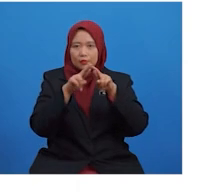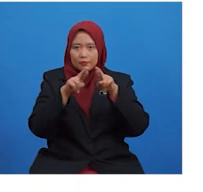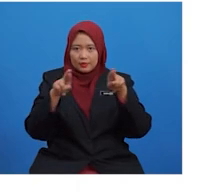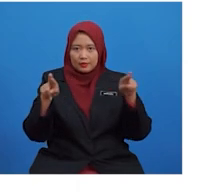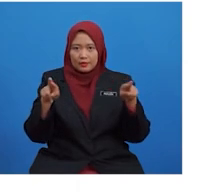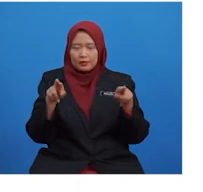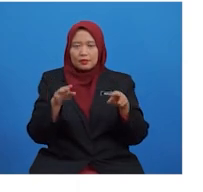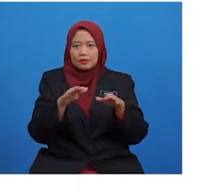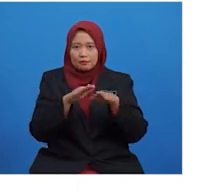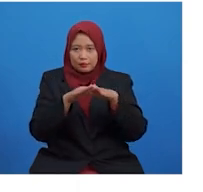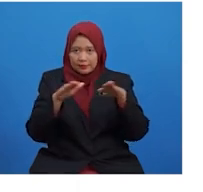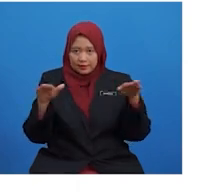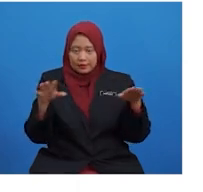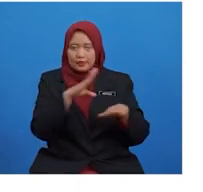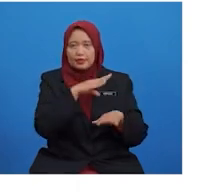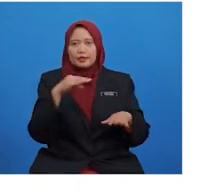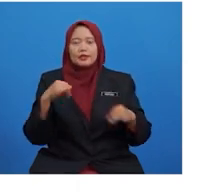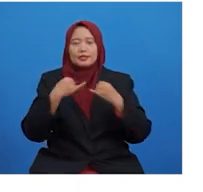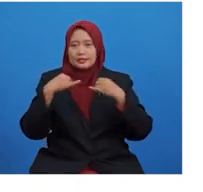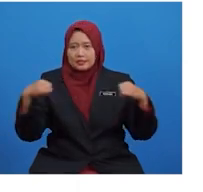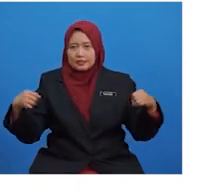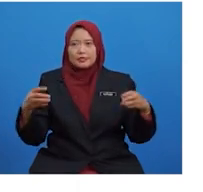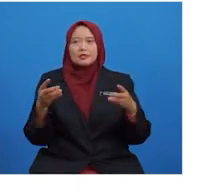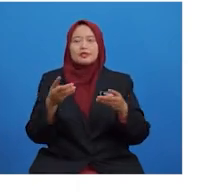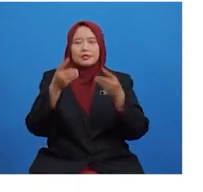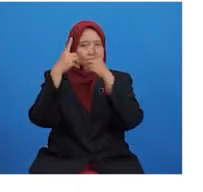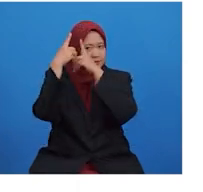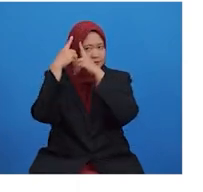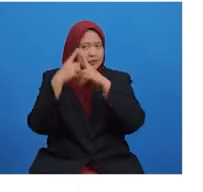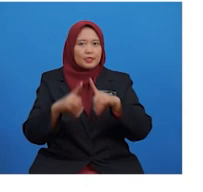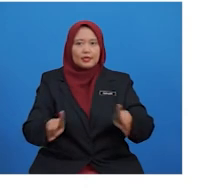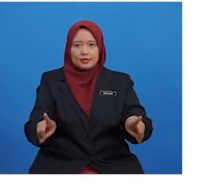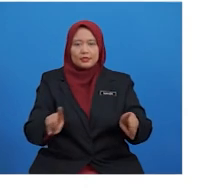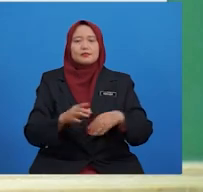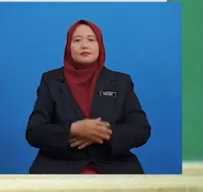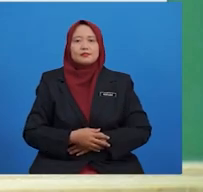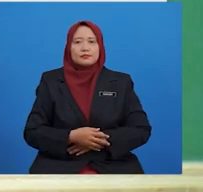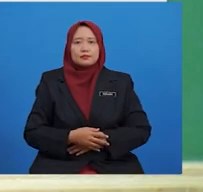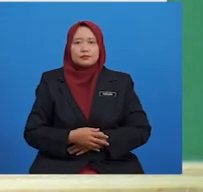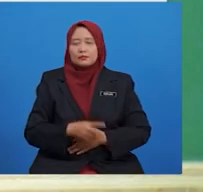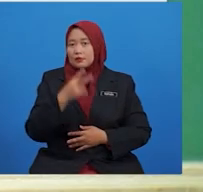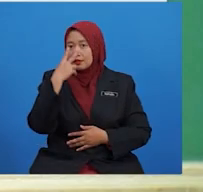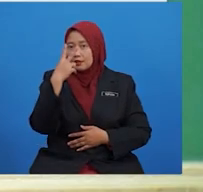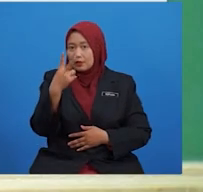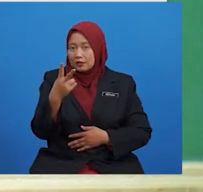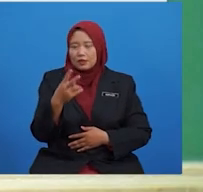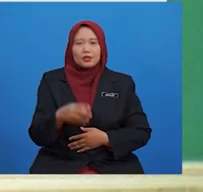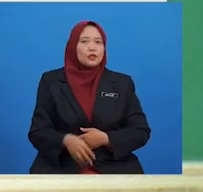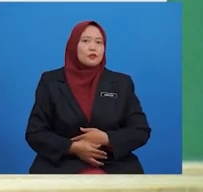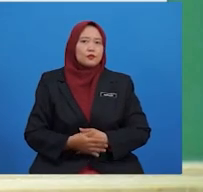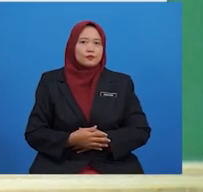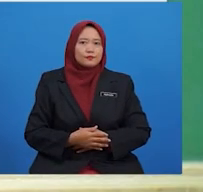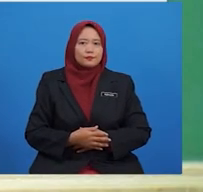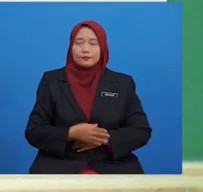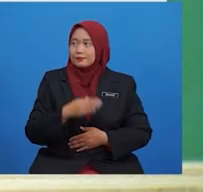sesi pembelajaran pada hari ini, mari kita lihat paparan pada skrin ini. Cuba